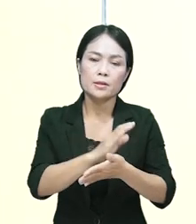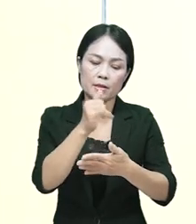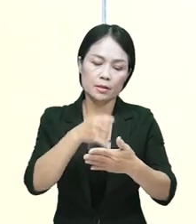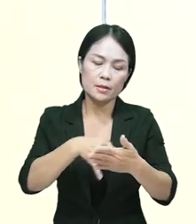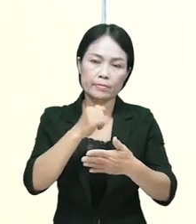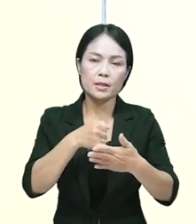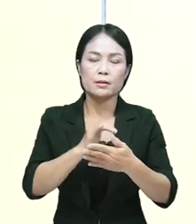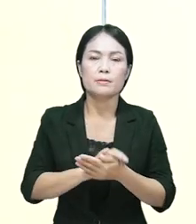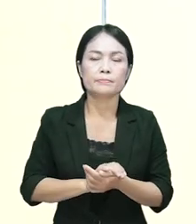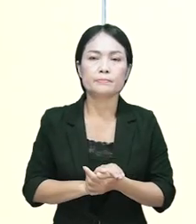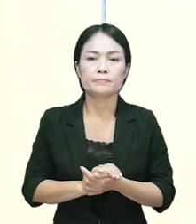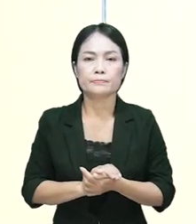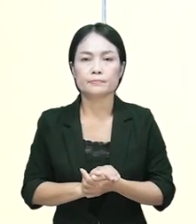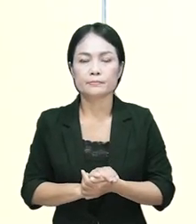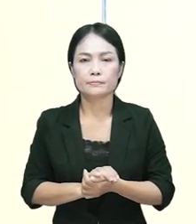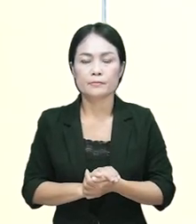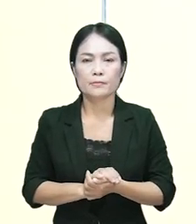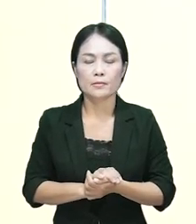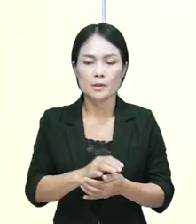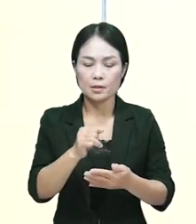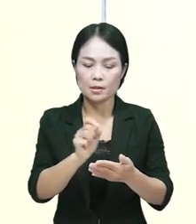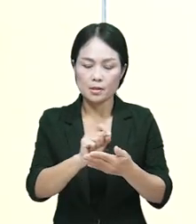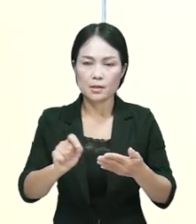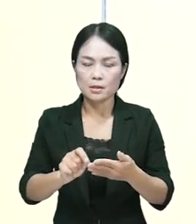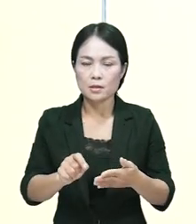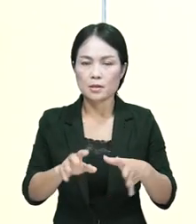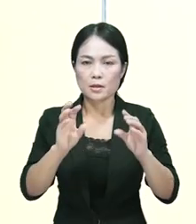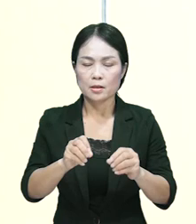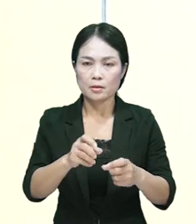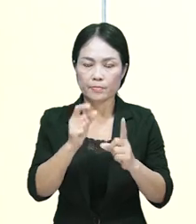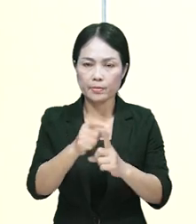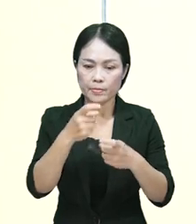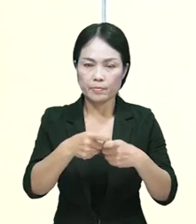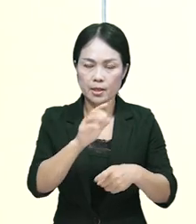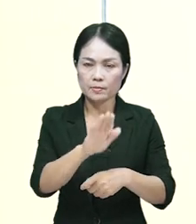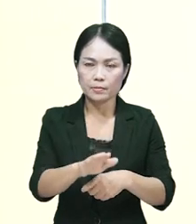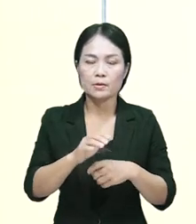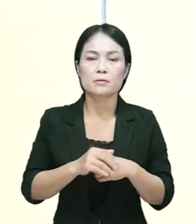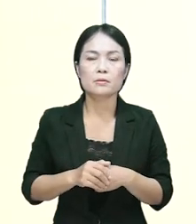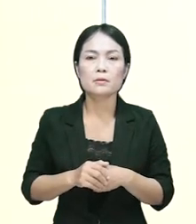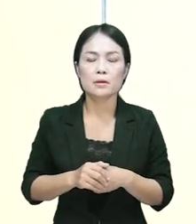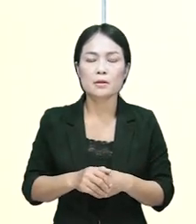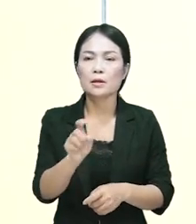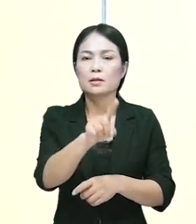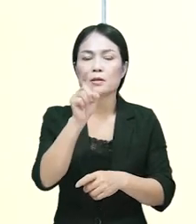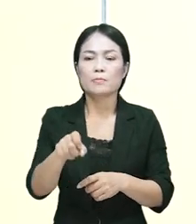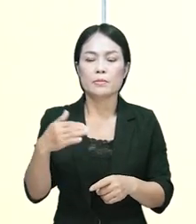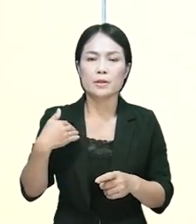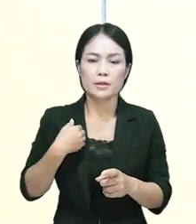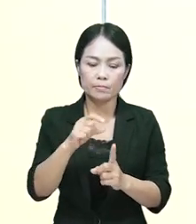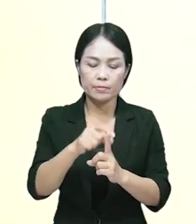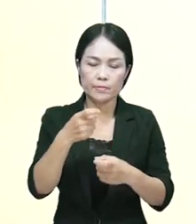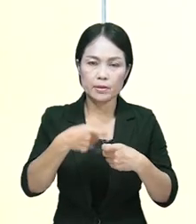ណាកូនណាសរសេរអស់មកពាក្យពិបាកសម្រាប់កូនតើមានពាក្យពិបាកអីខ្លះ